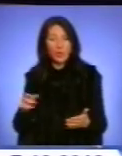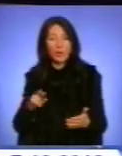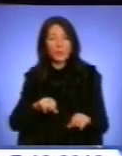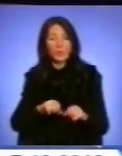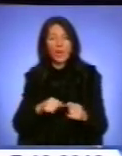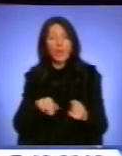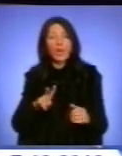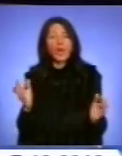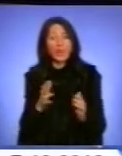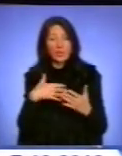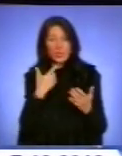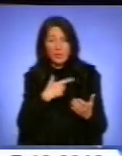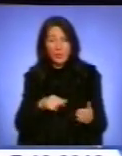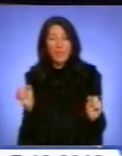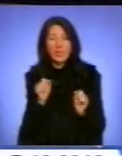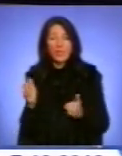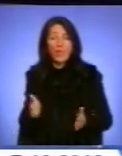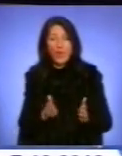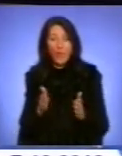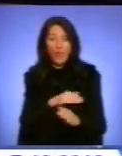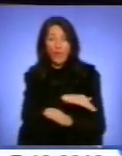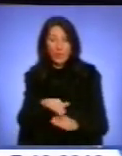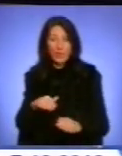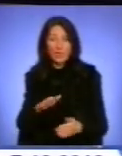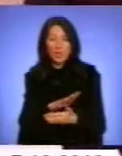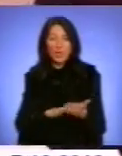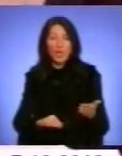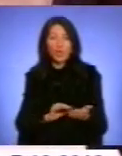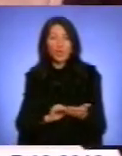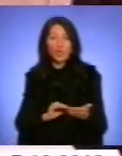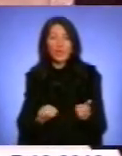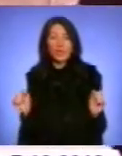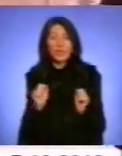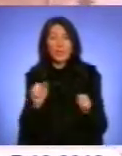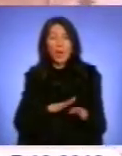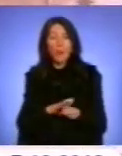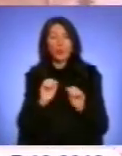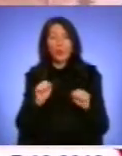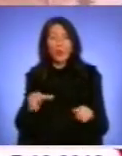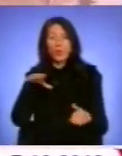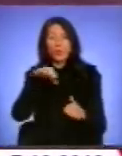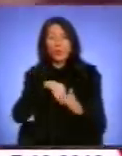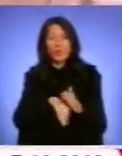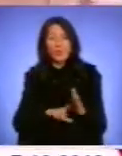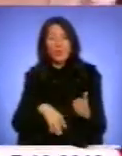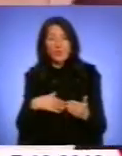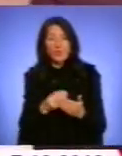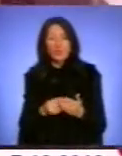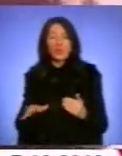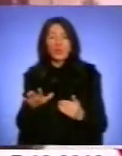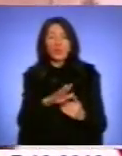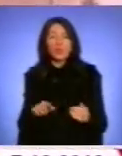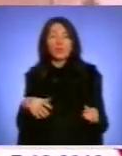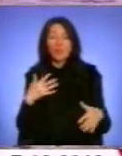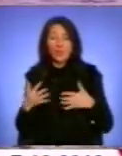себе на зимових вулицях – далі у сюжеті. Зима повноправно увійшла у свої володіння та тішить